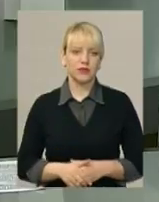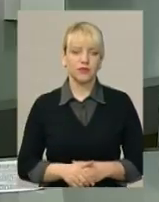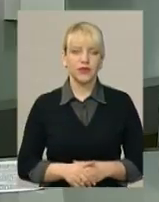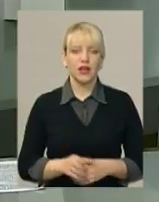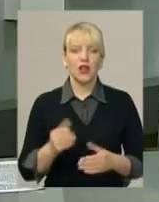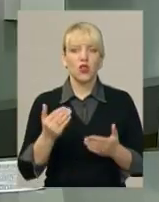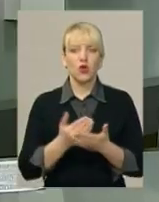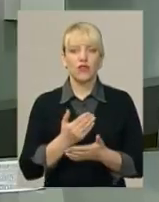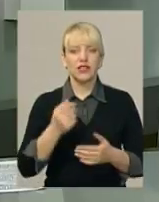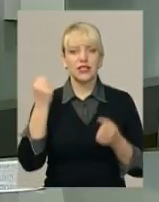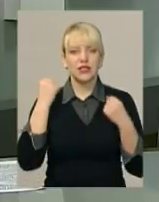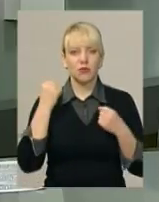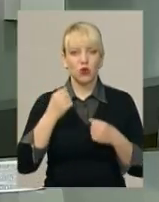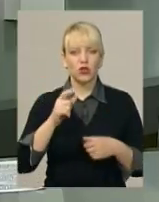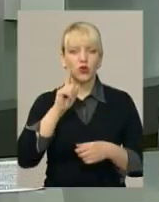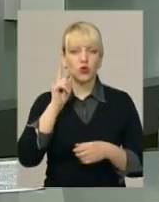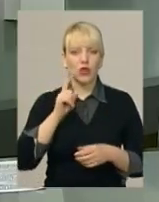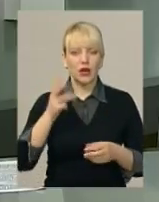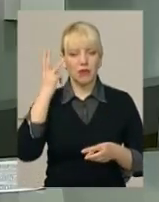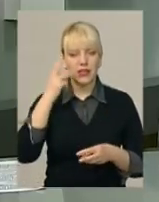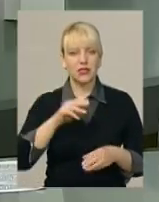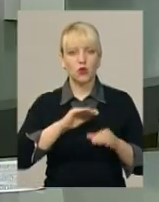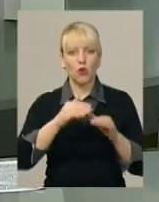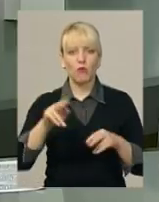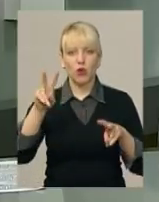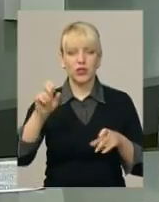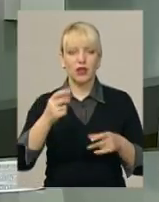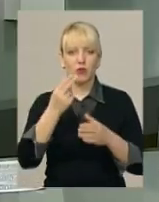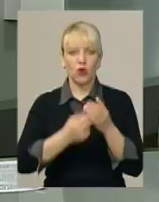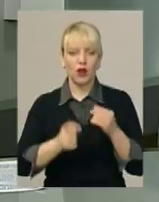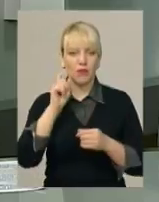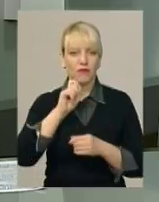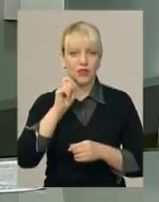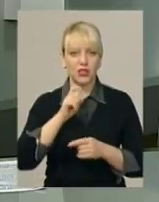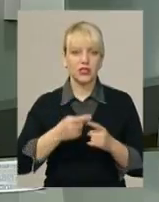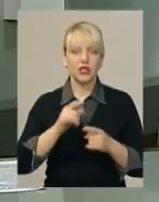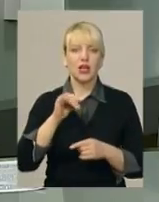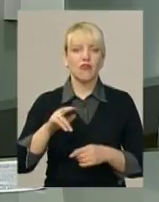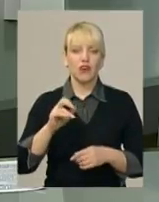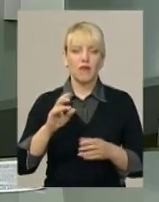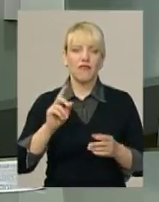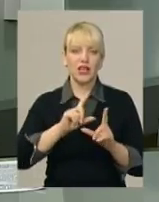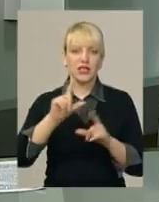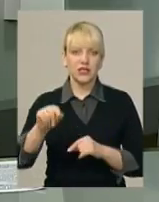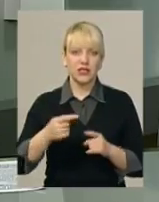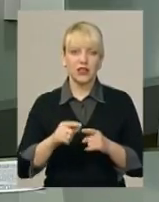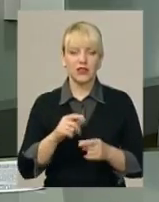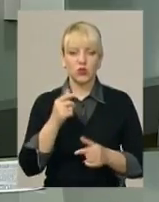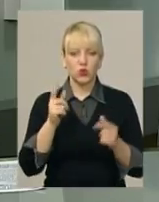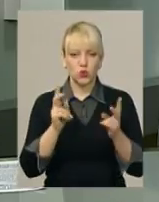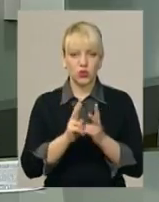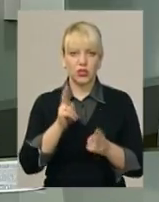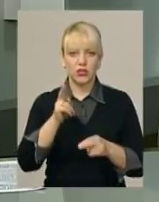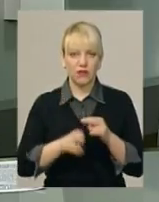І до новин спорту. Юніори Хмельницького поділля програли вінницьким подолянам у вийзному матчі спарингу. Зустріч завершилася з